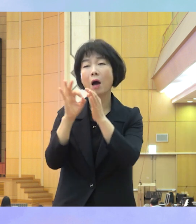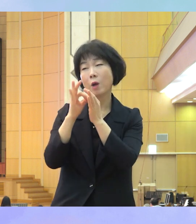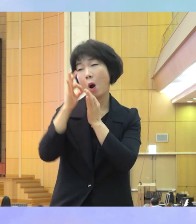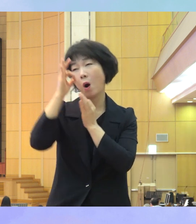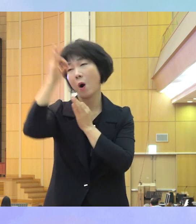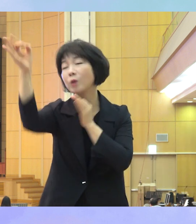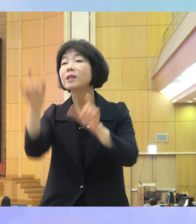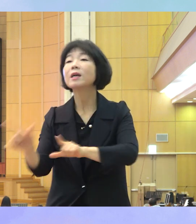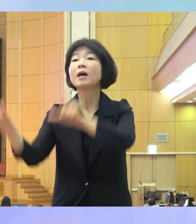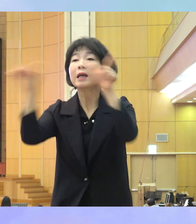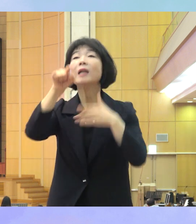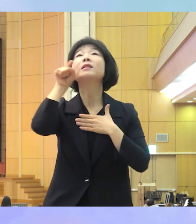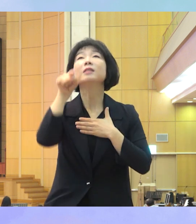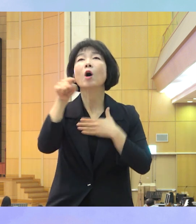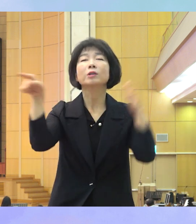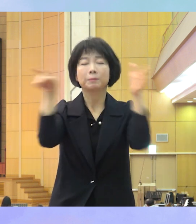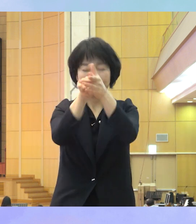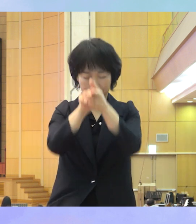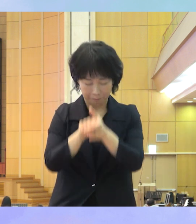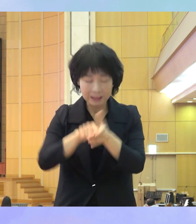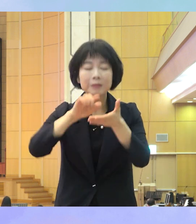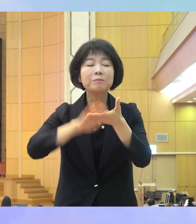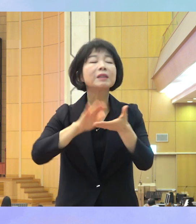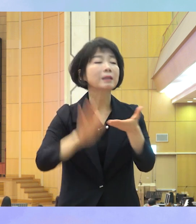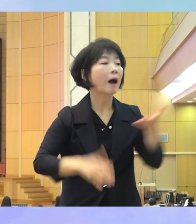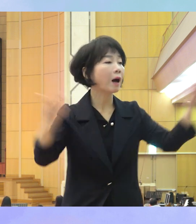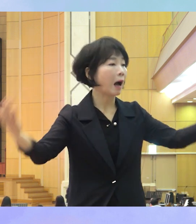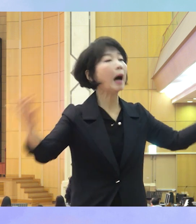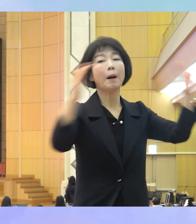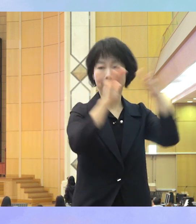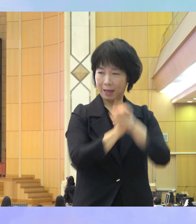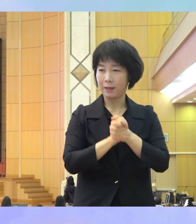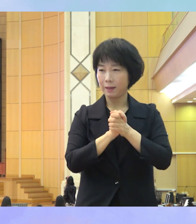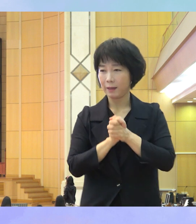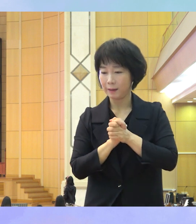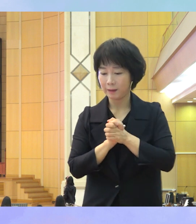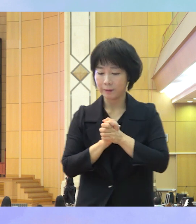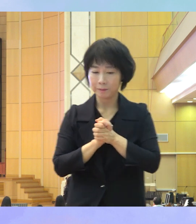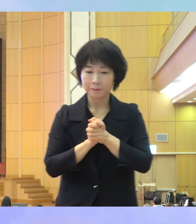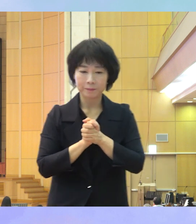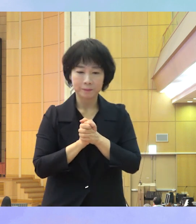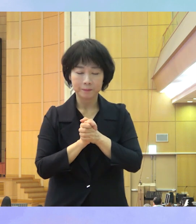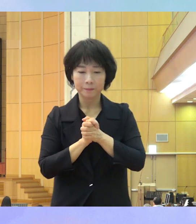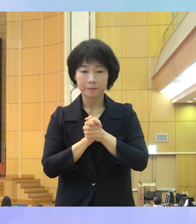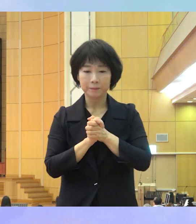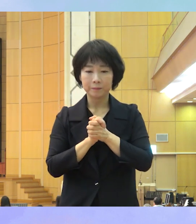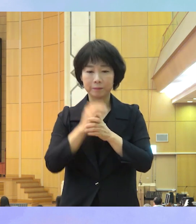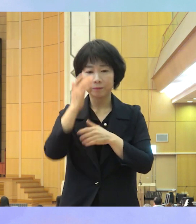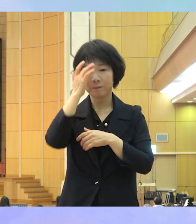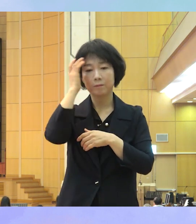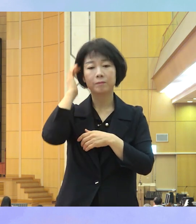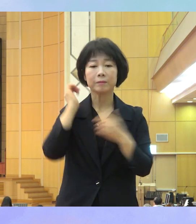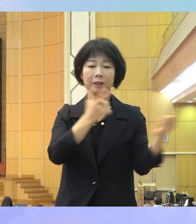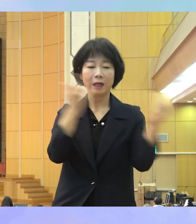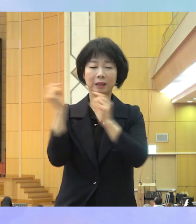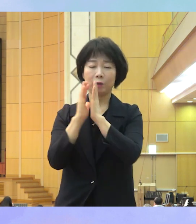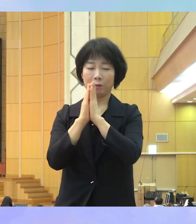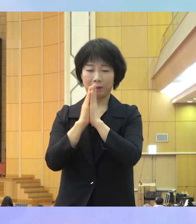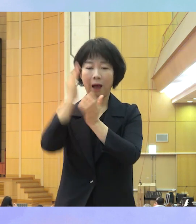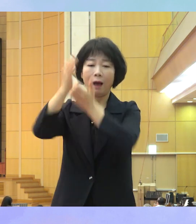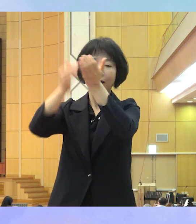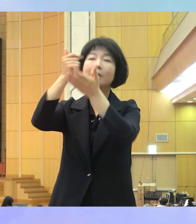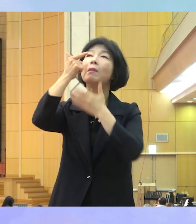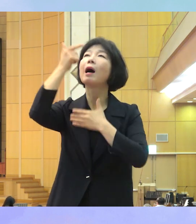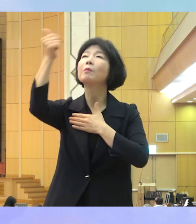것과 영원히 사는 것을 믿사옵나이다. 아멘. 하나님